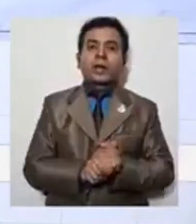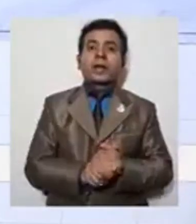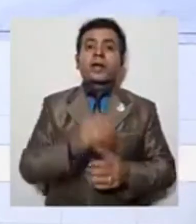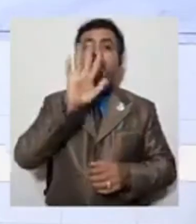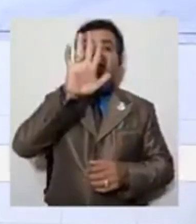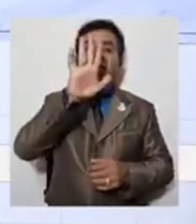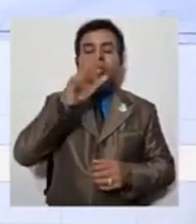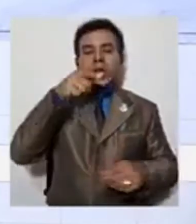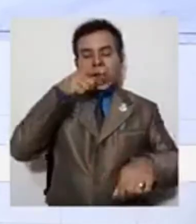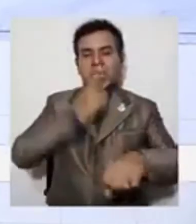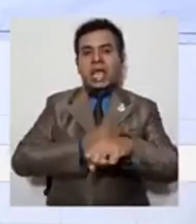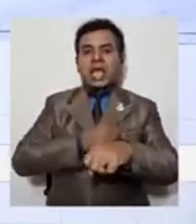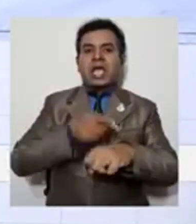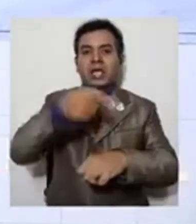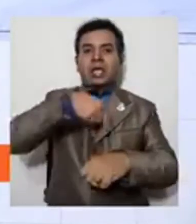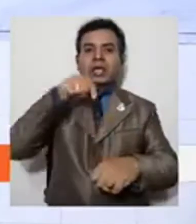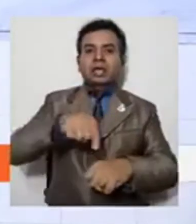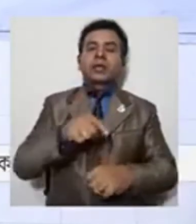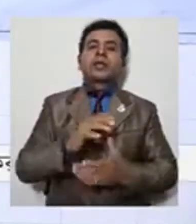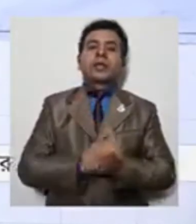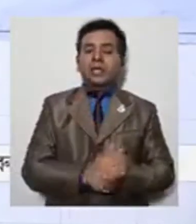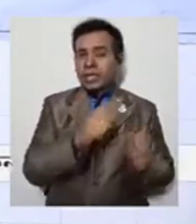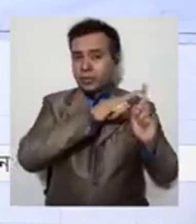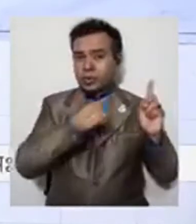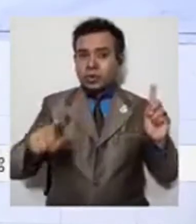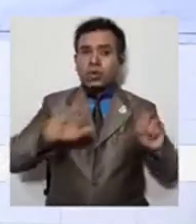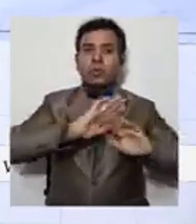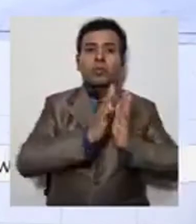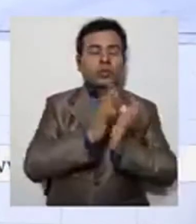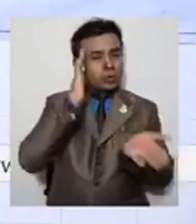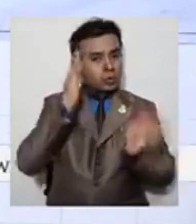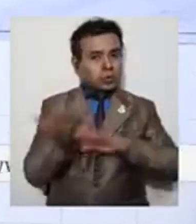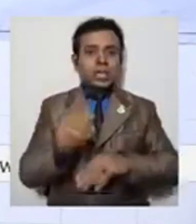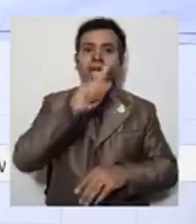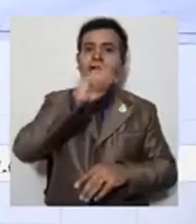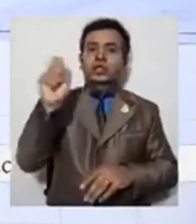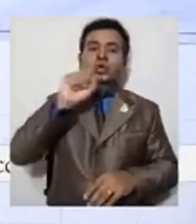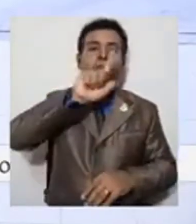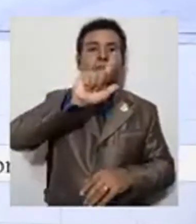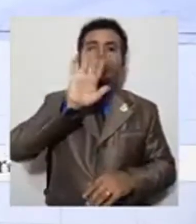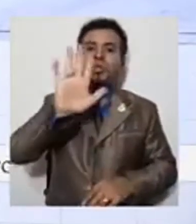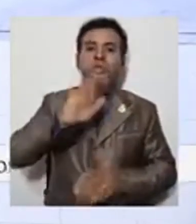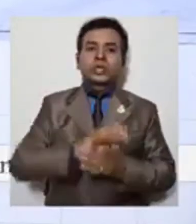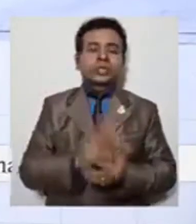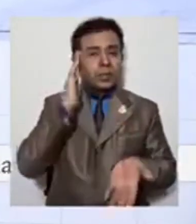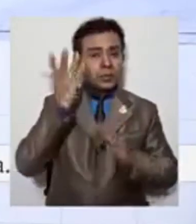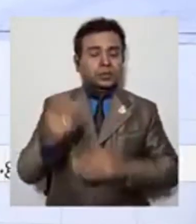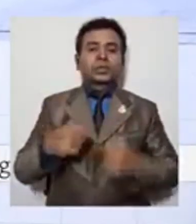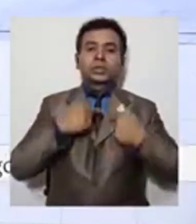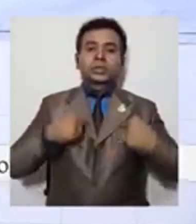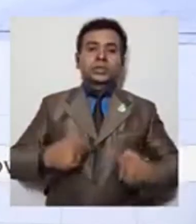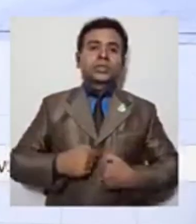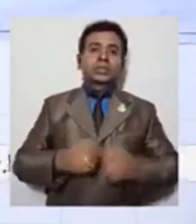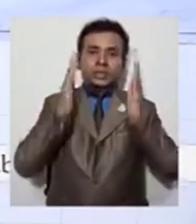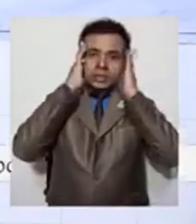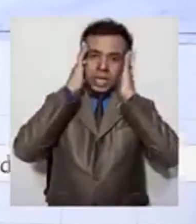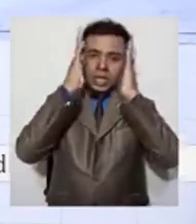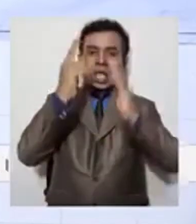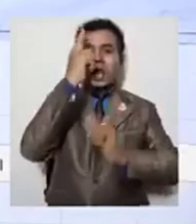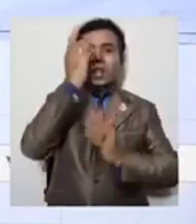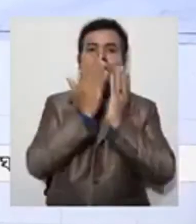আছেন যাদের মধ্যে 3 জন পুরুষ 2 জন নারী এবং 5 জনই ঢাকার অধিবাসী এ পর্যন্ত মৃত্যুবরণ